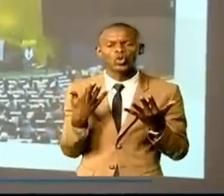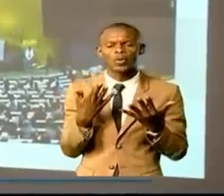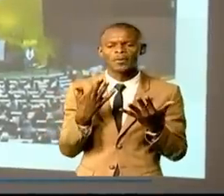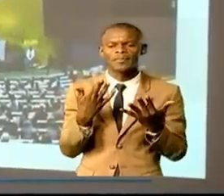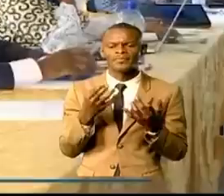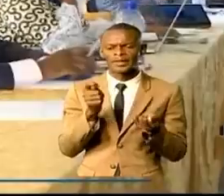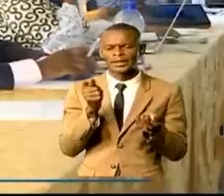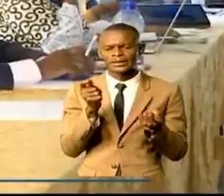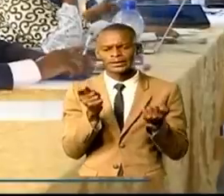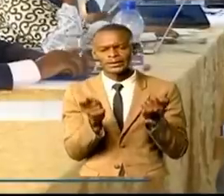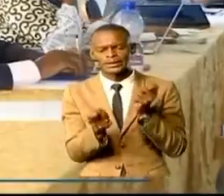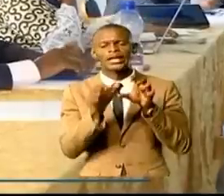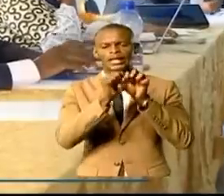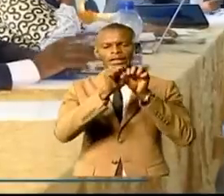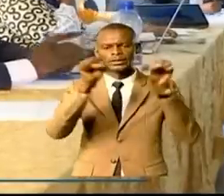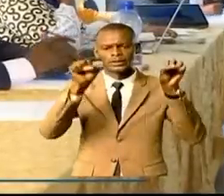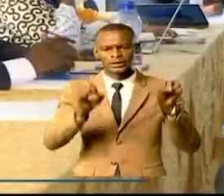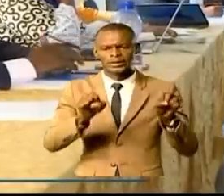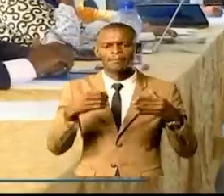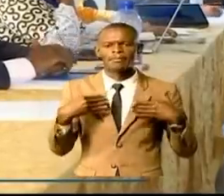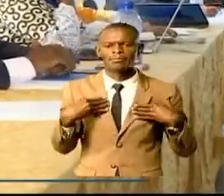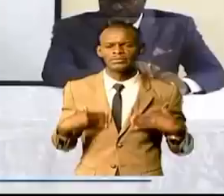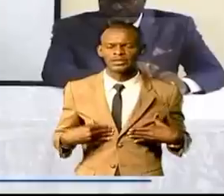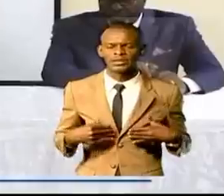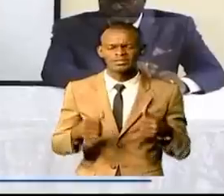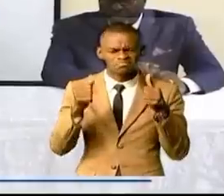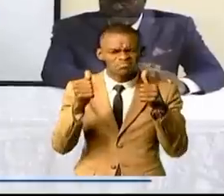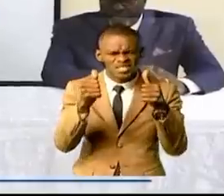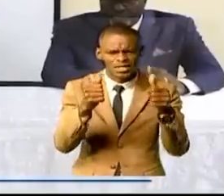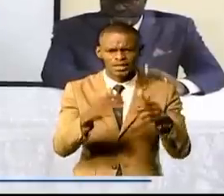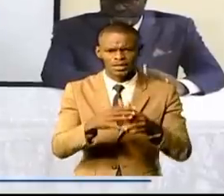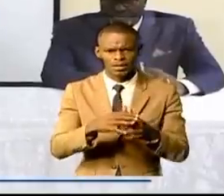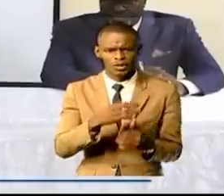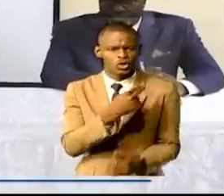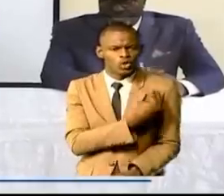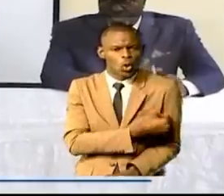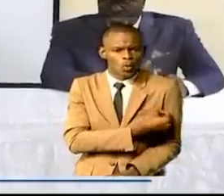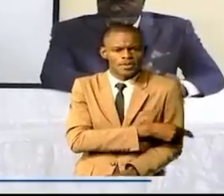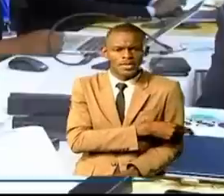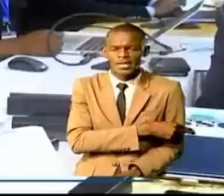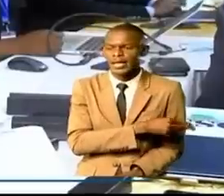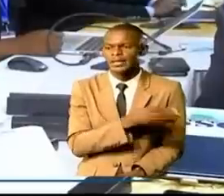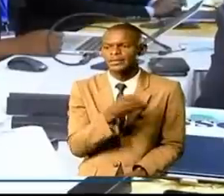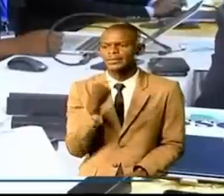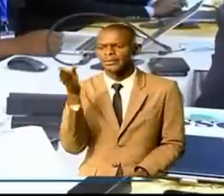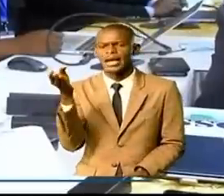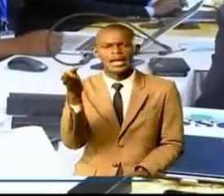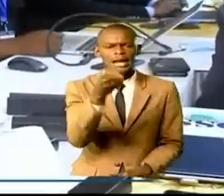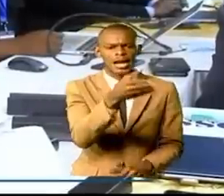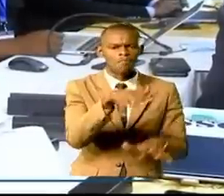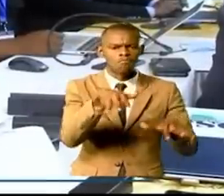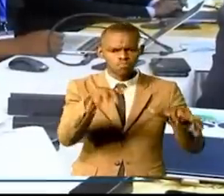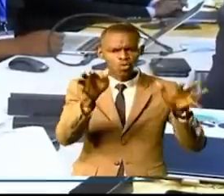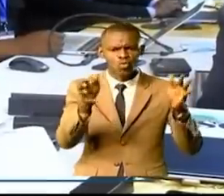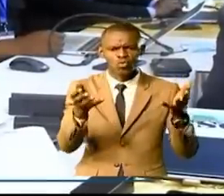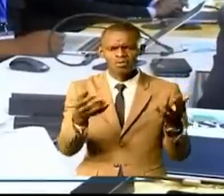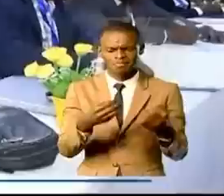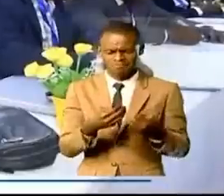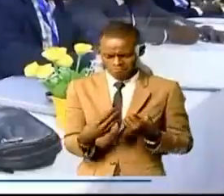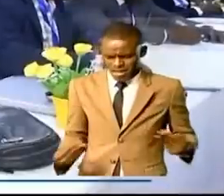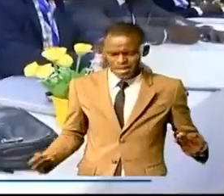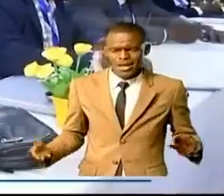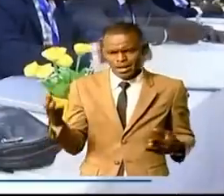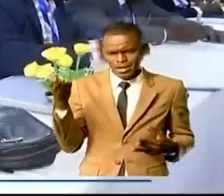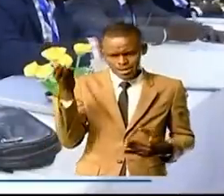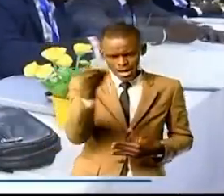le UGPDSS pour évaluer à mi-parcours les établissements d'utilité publique face aux enjeux de la couverture des